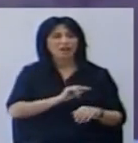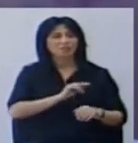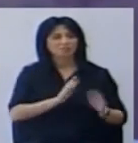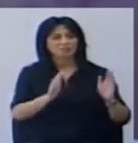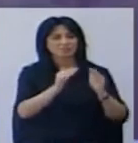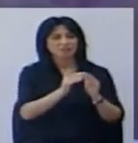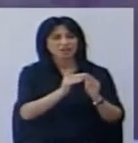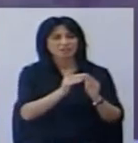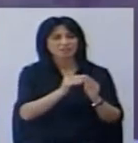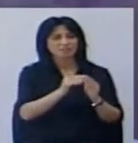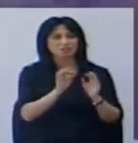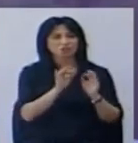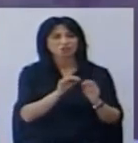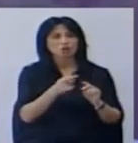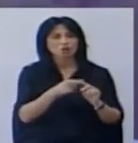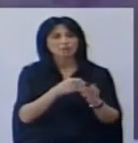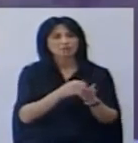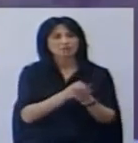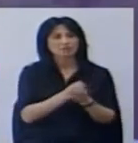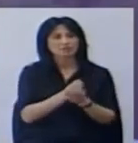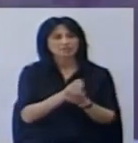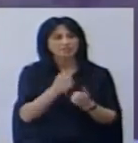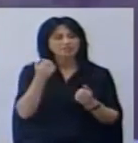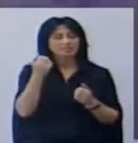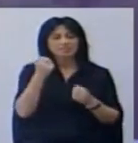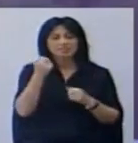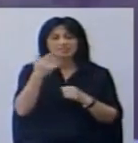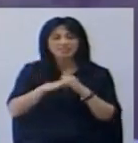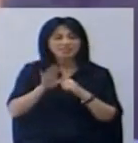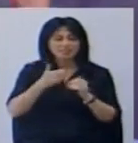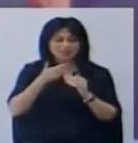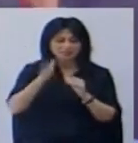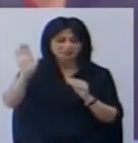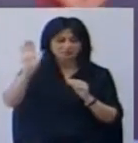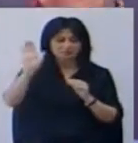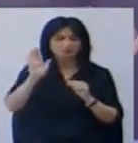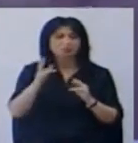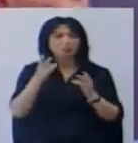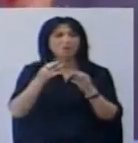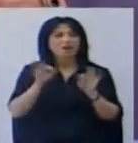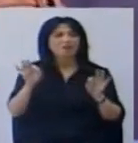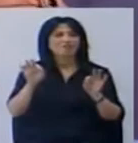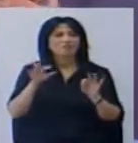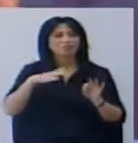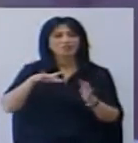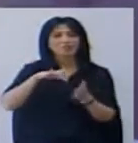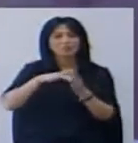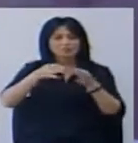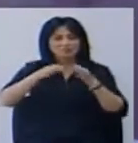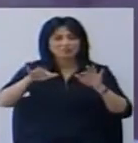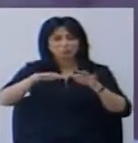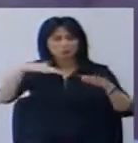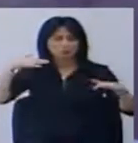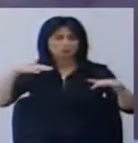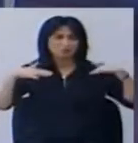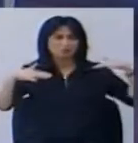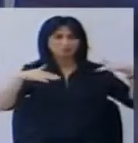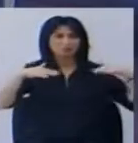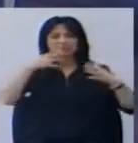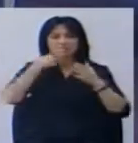ადმინისტრაცია მას და ჩვენ სწორედ აქეთ მივდივა. დეცენტრალიზაცია უნდა მოხდეს, უნდა გამოთავისუფდეს თბილისი და სხვათა შორის